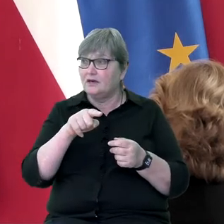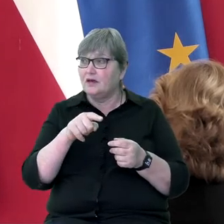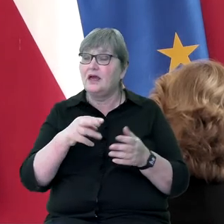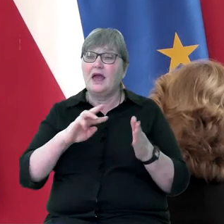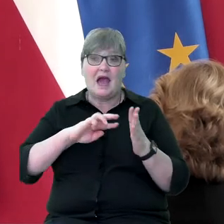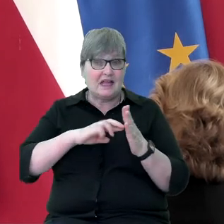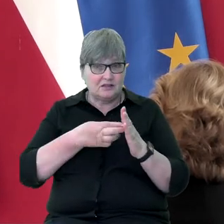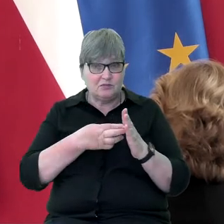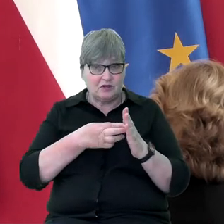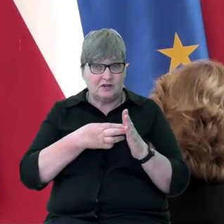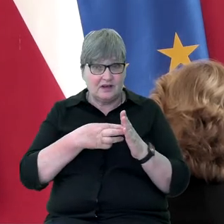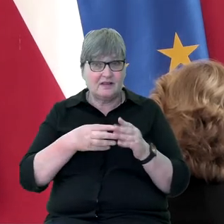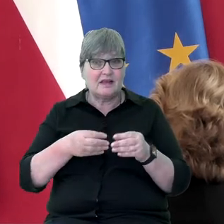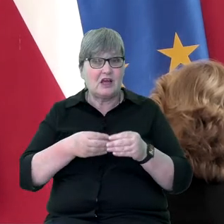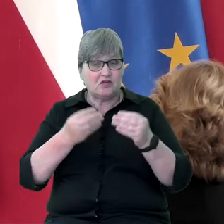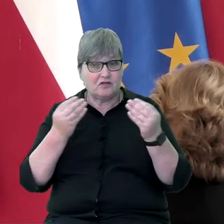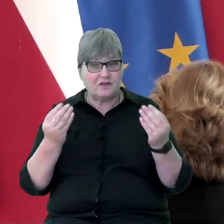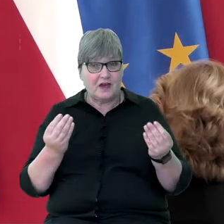rozwijała się jakby